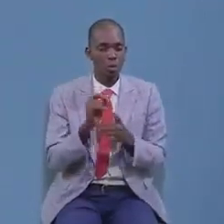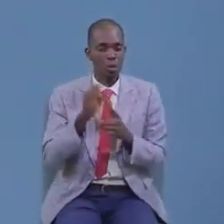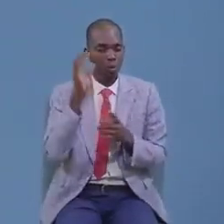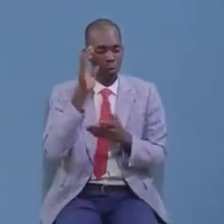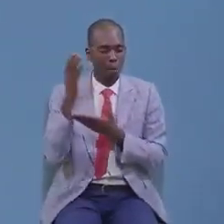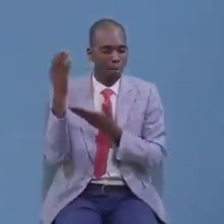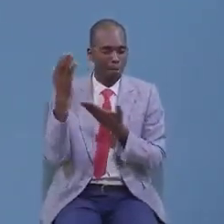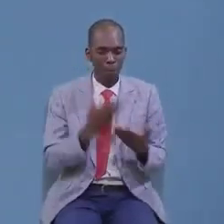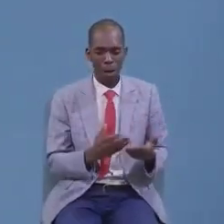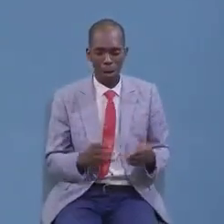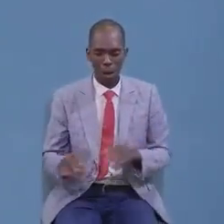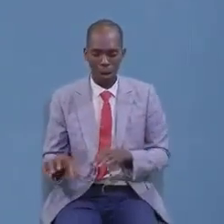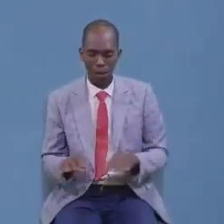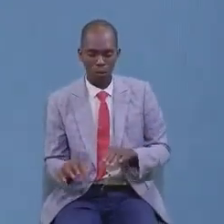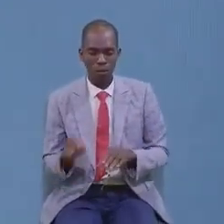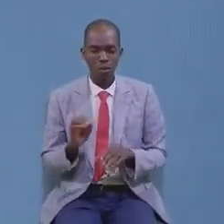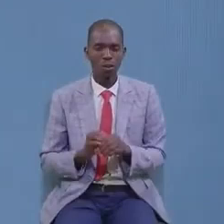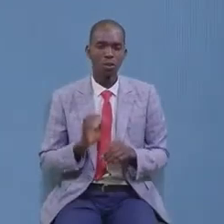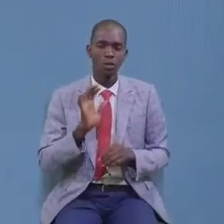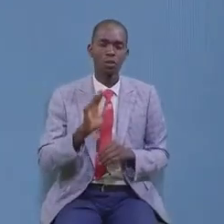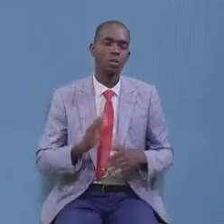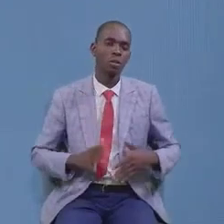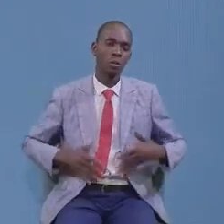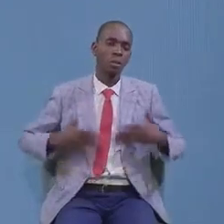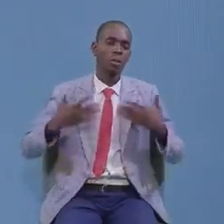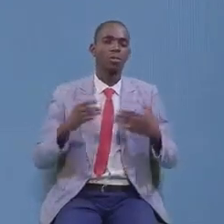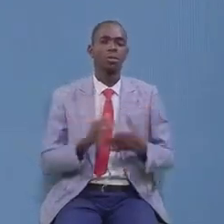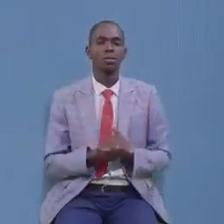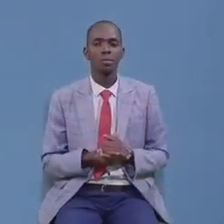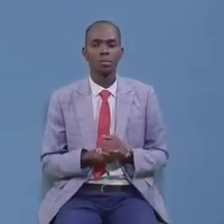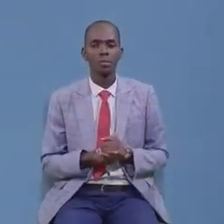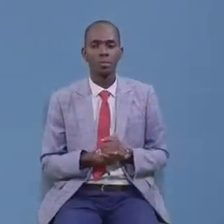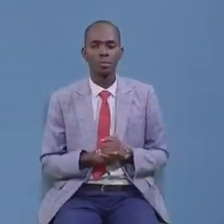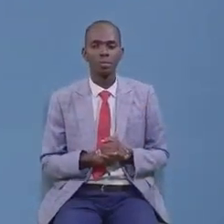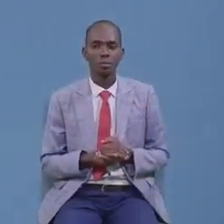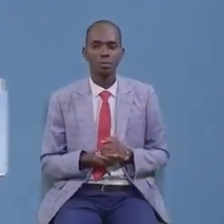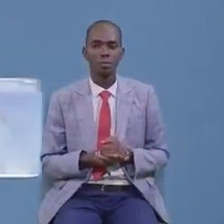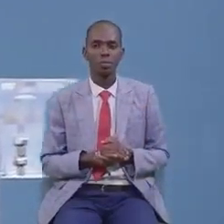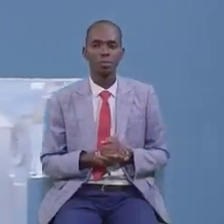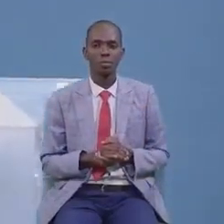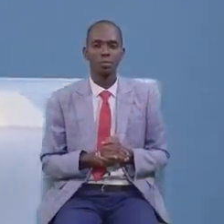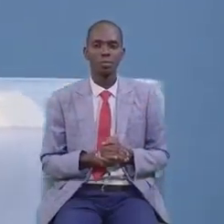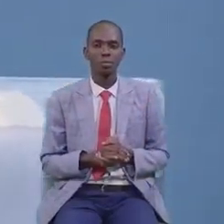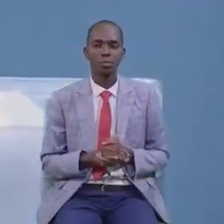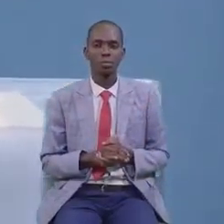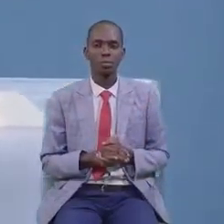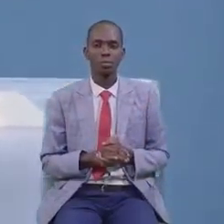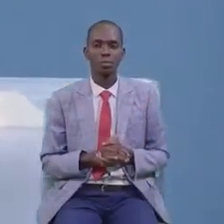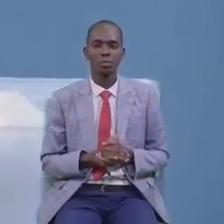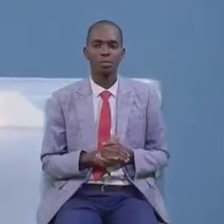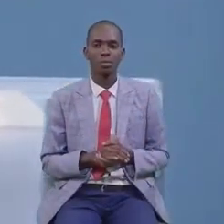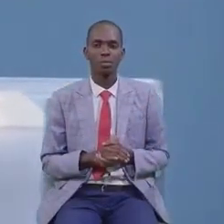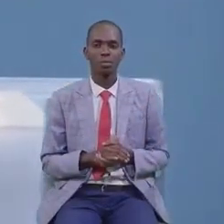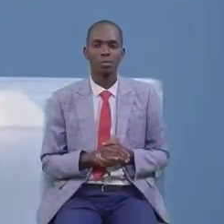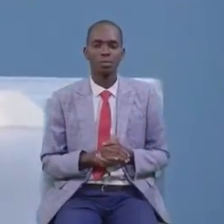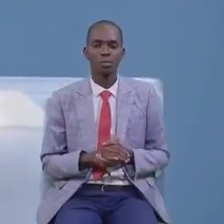your life. ప్రభువు ఆ యొక్క వాక్కుని మీకు అనుగ్రహిస్తుండగా ఆ వాక్కు మీ జీవితంలో మిమ్మల్ని క్రియాత్మకంగా చేస్తుంది.